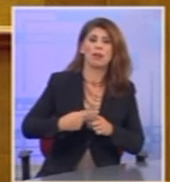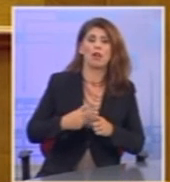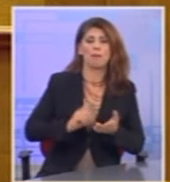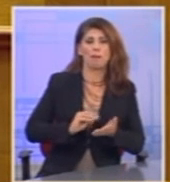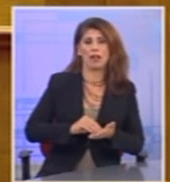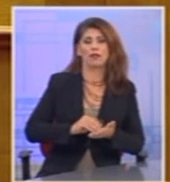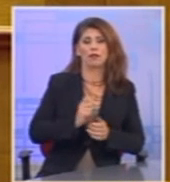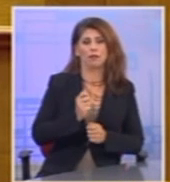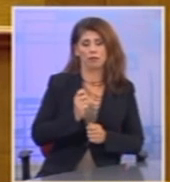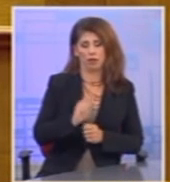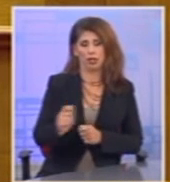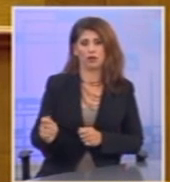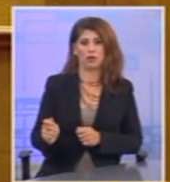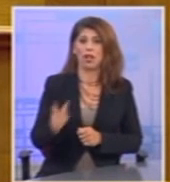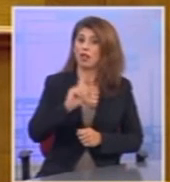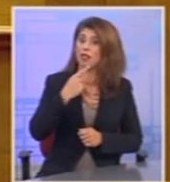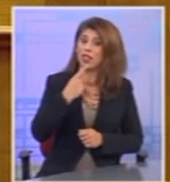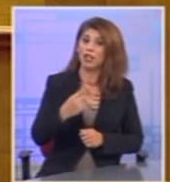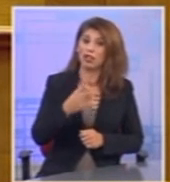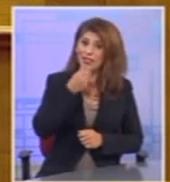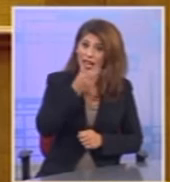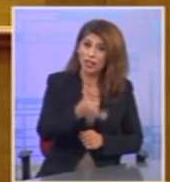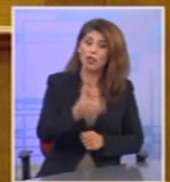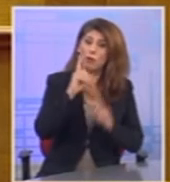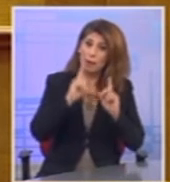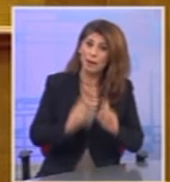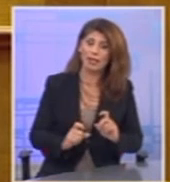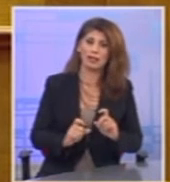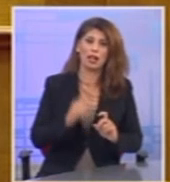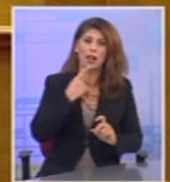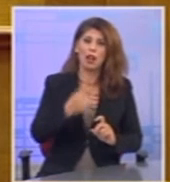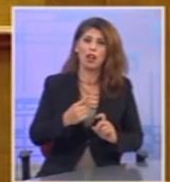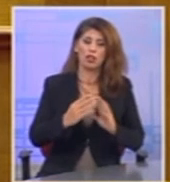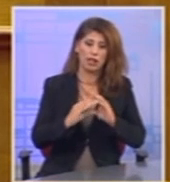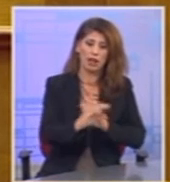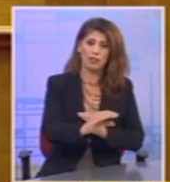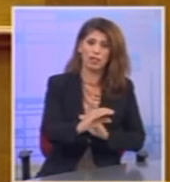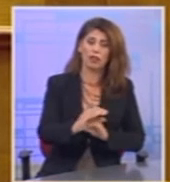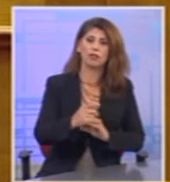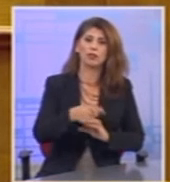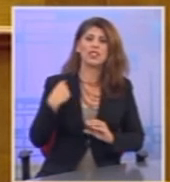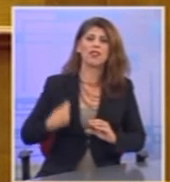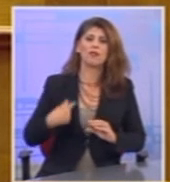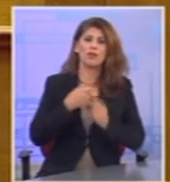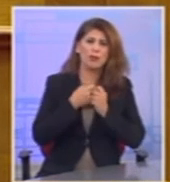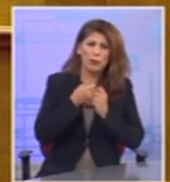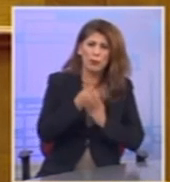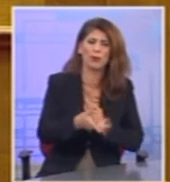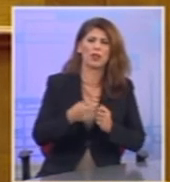οι οποίες είναι απαραίτητες ή φέρνουν αποτελέσματα. Μιλώ για τα κονδύλια που πηγαίνουν σε δημόσιες σπατάλες